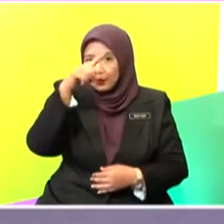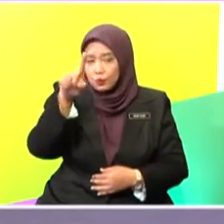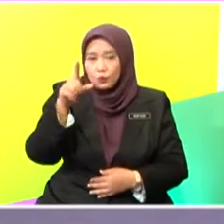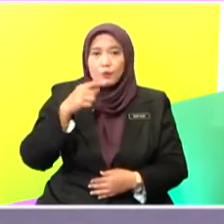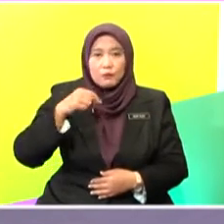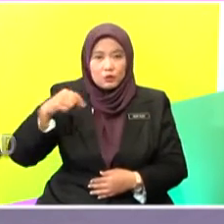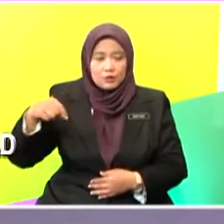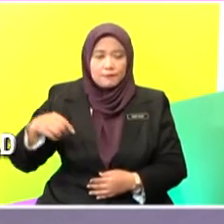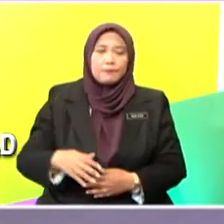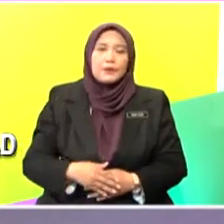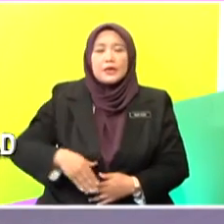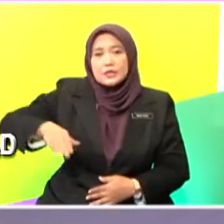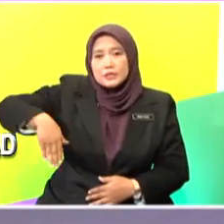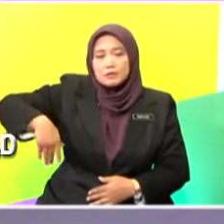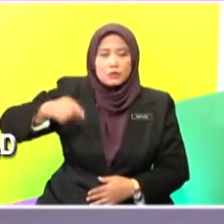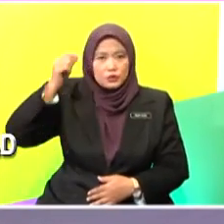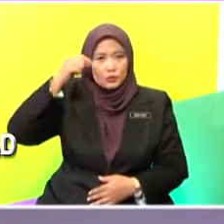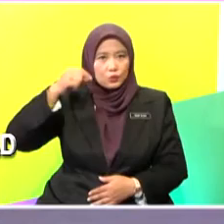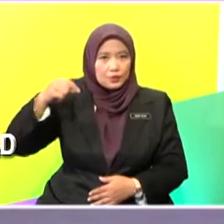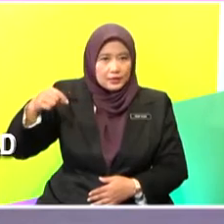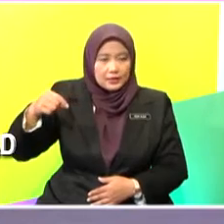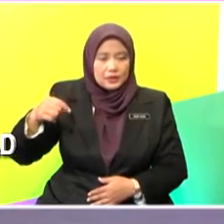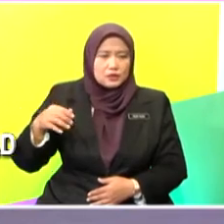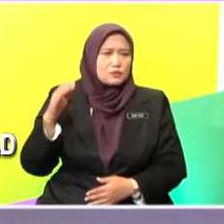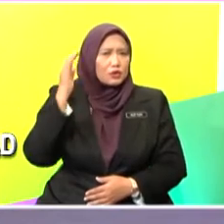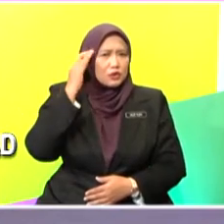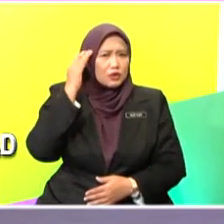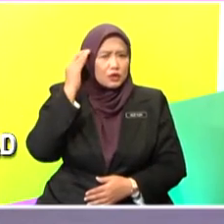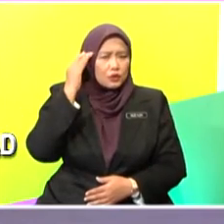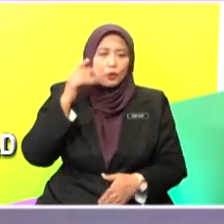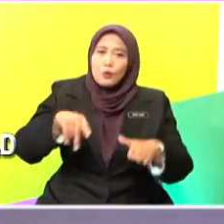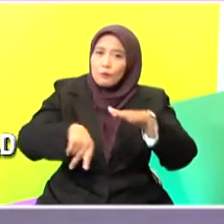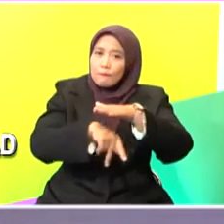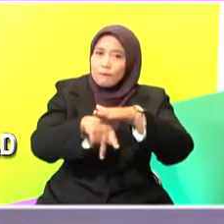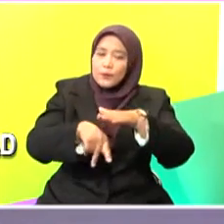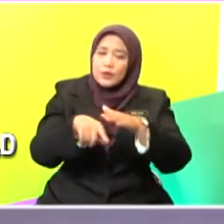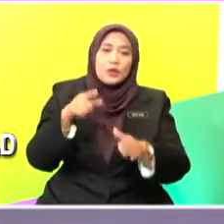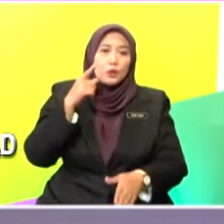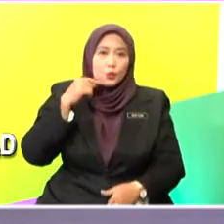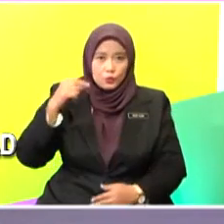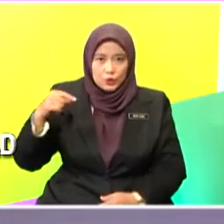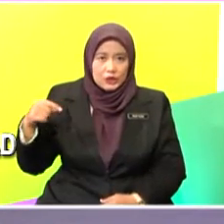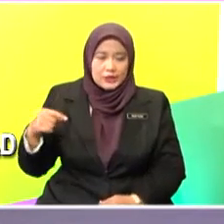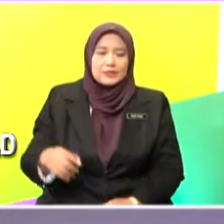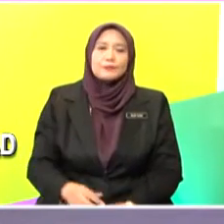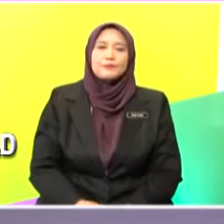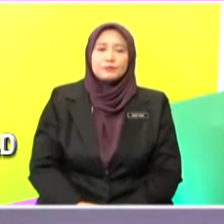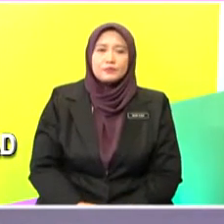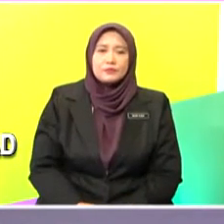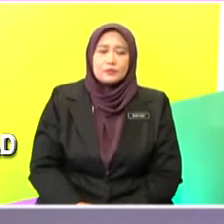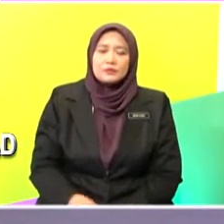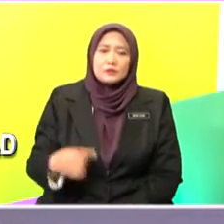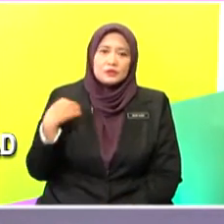Sebelum menulis, kita kena tahu pra menulis dulu. Pra menulis ni kita tak